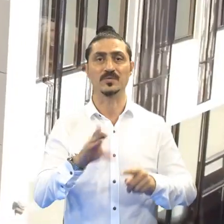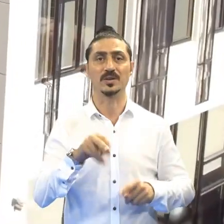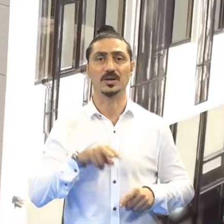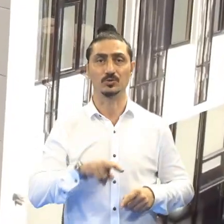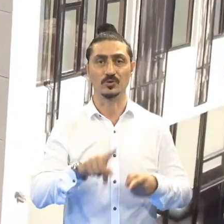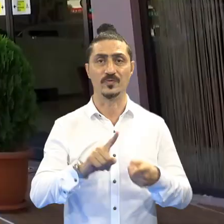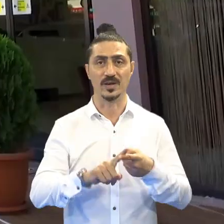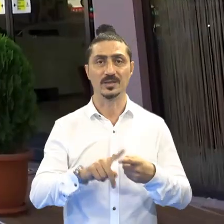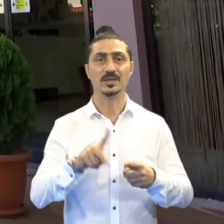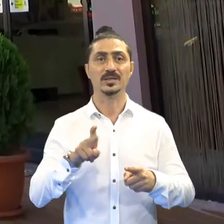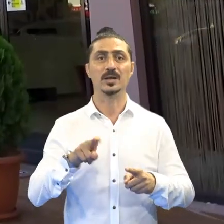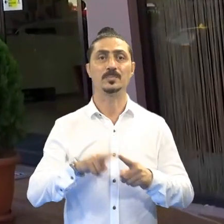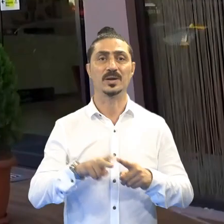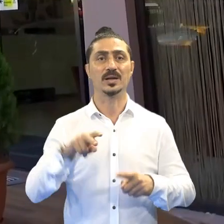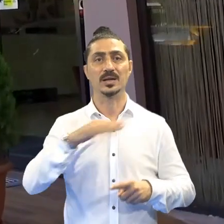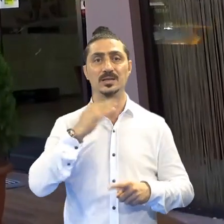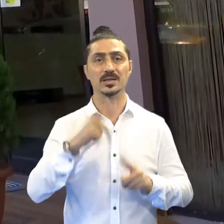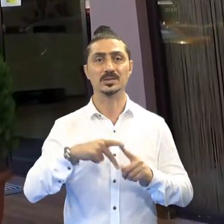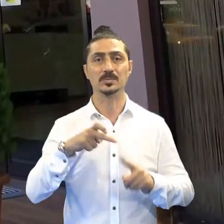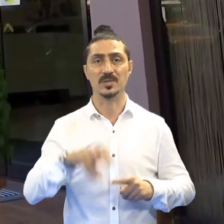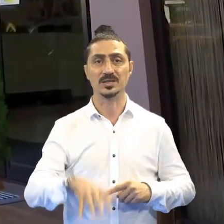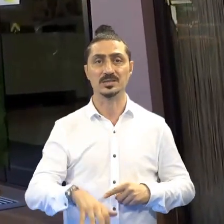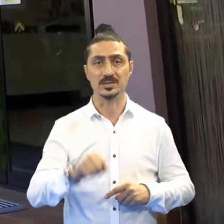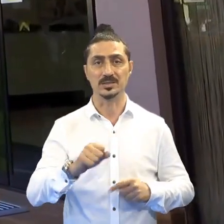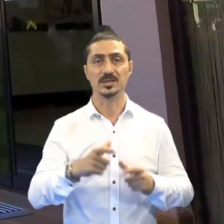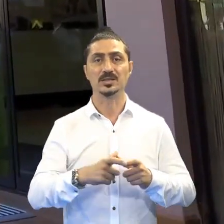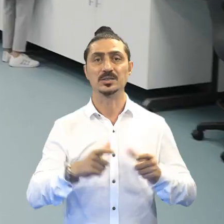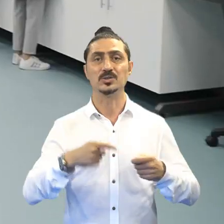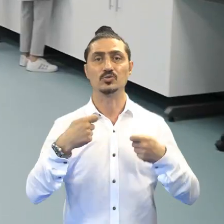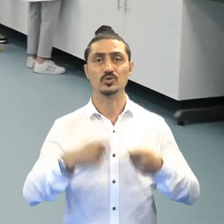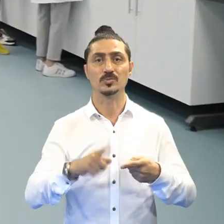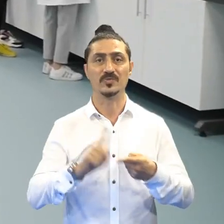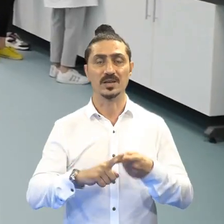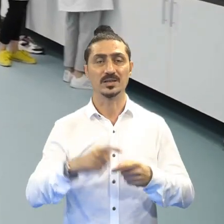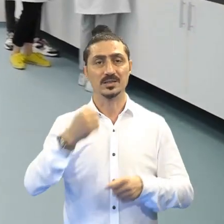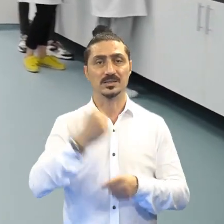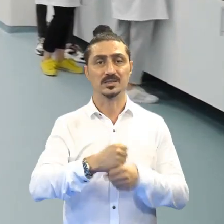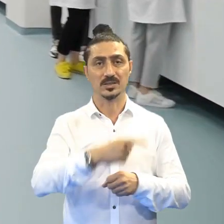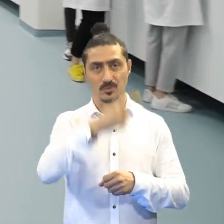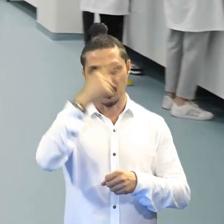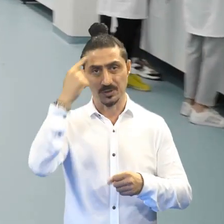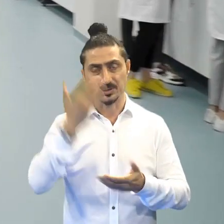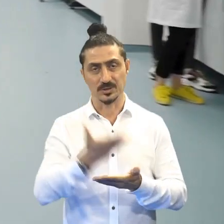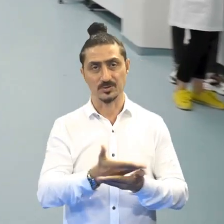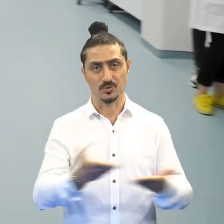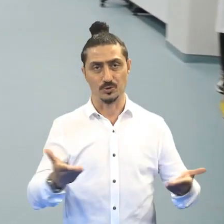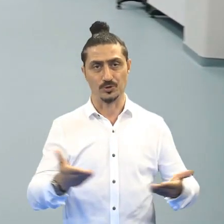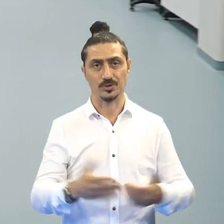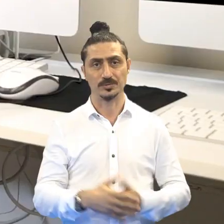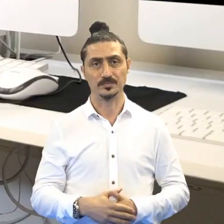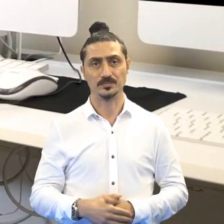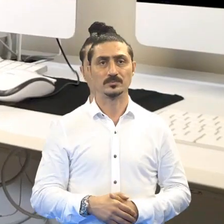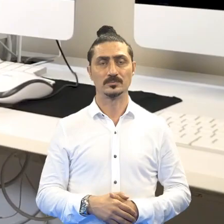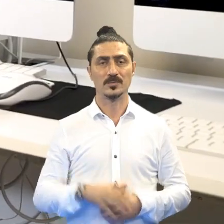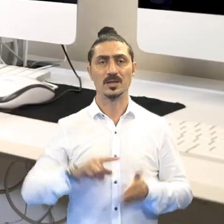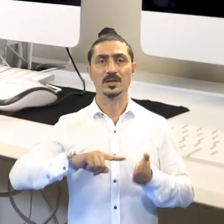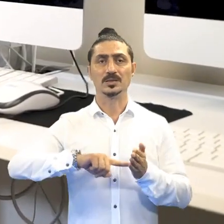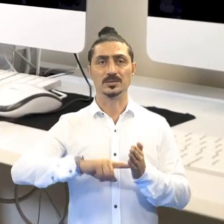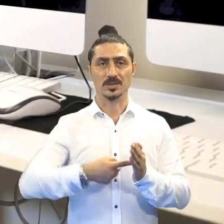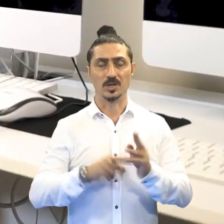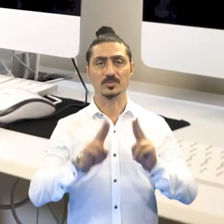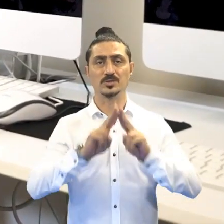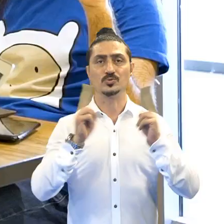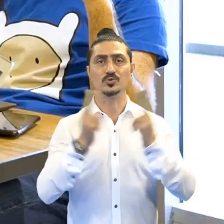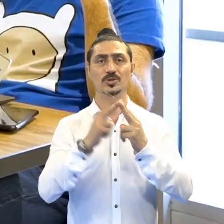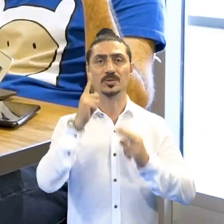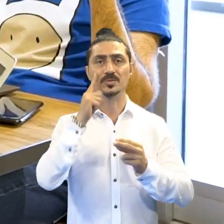faaliyetlerini sürdüren NP Fener Yolu ve NP Etiler Tıp Merkezimizde geniş uygulama ve staj olanakları sunuyoruz.